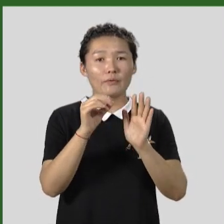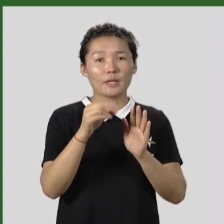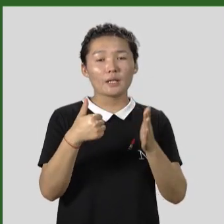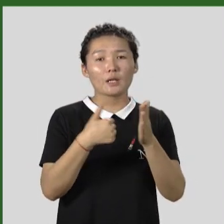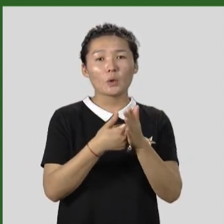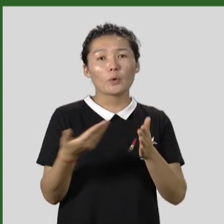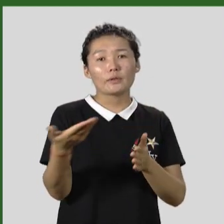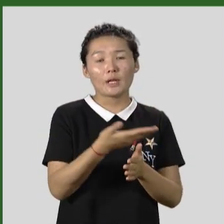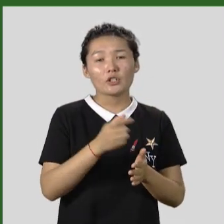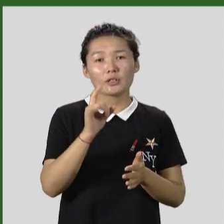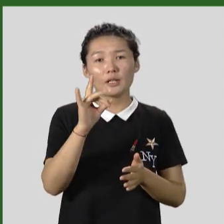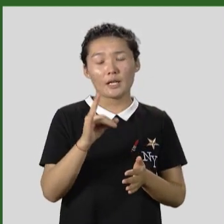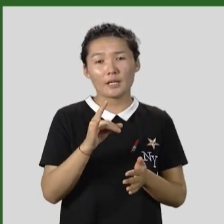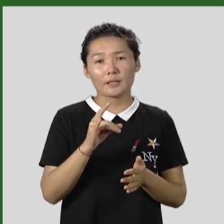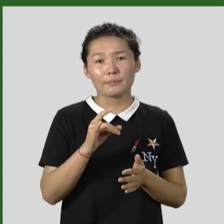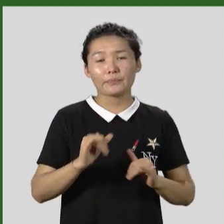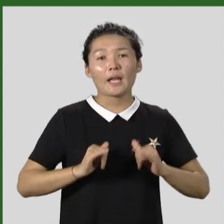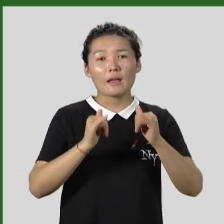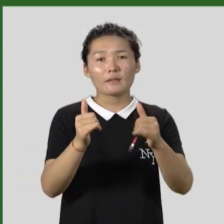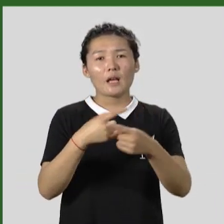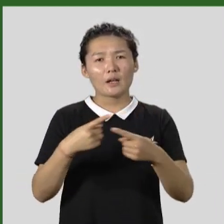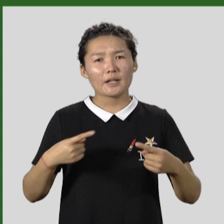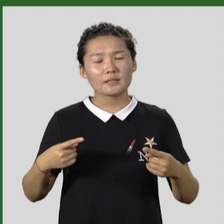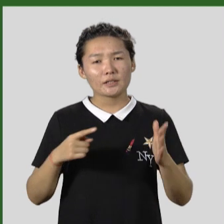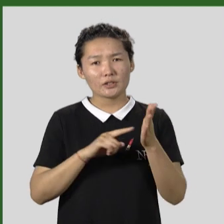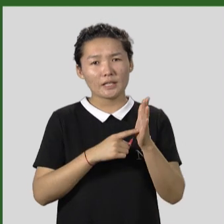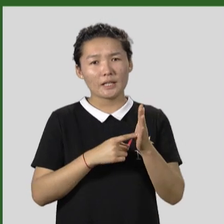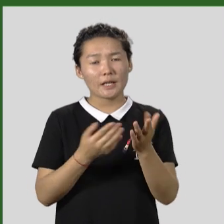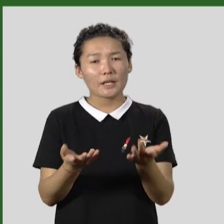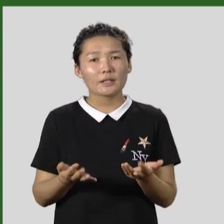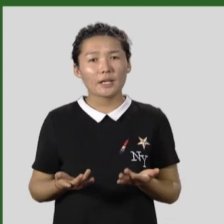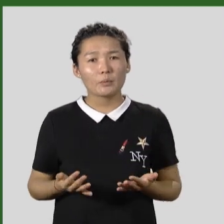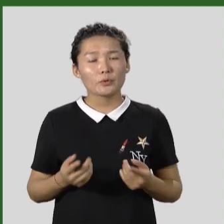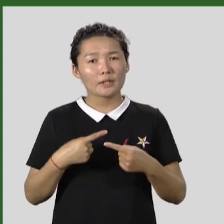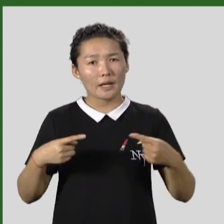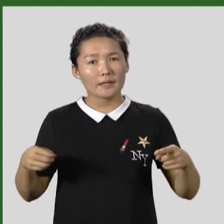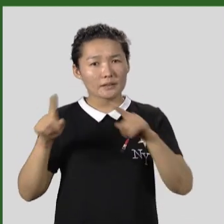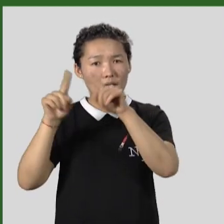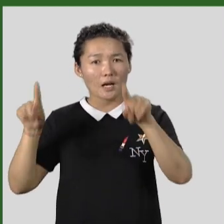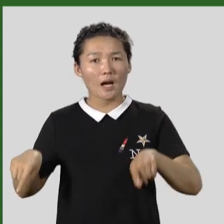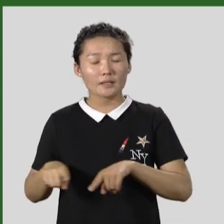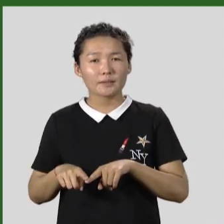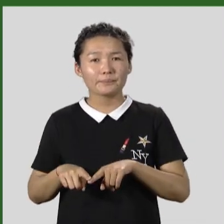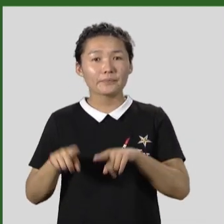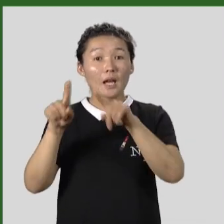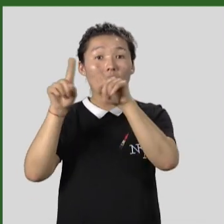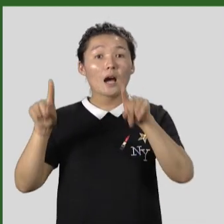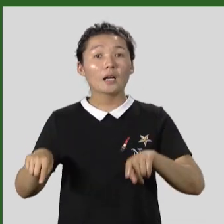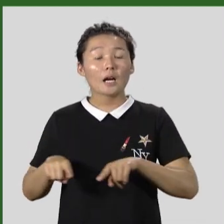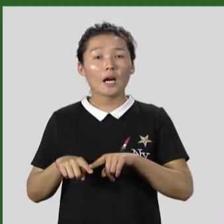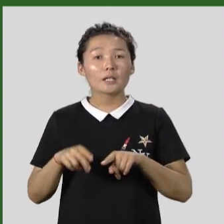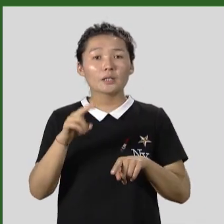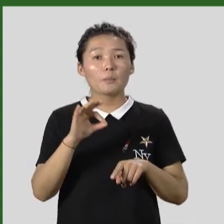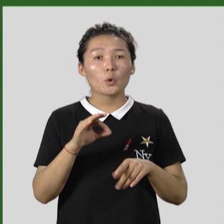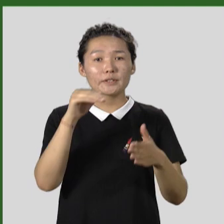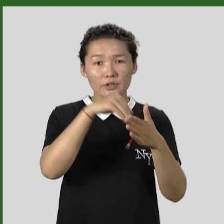эры. Для разных целей требуются разные карты. Карты по содержанию